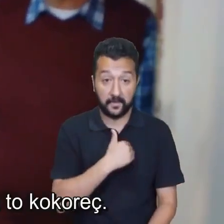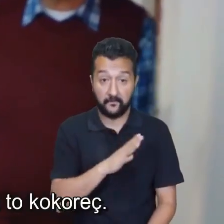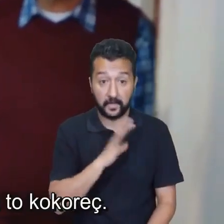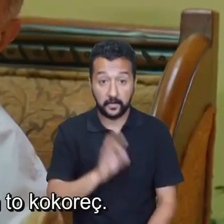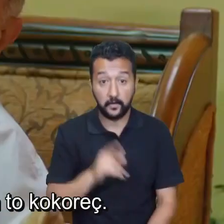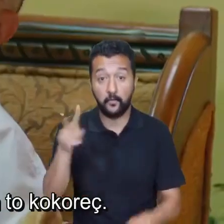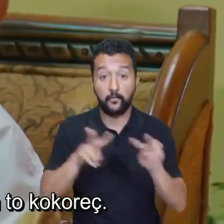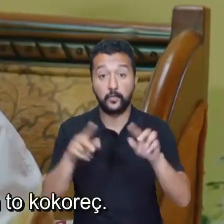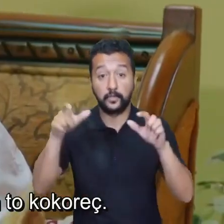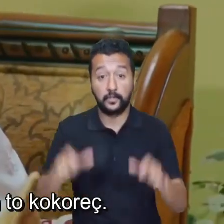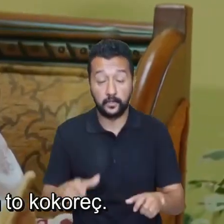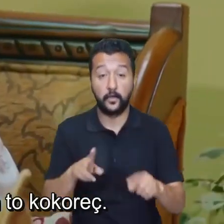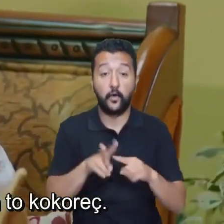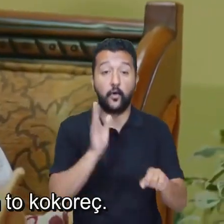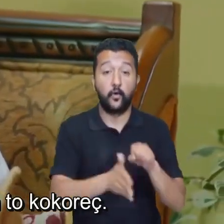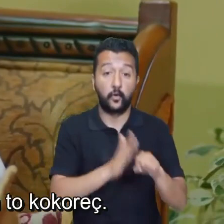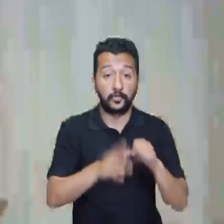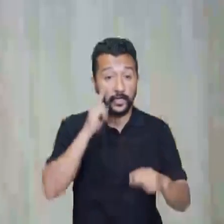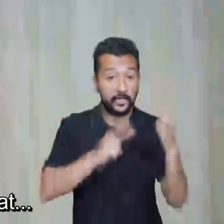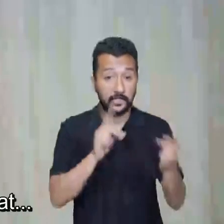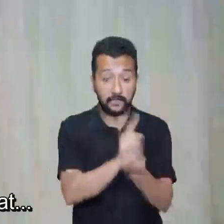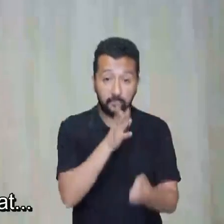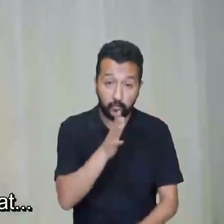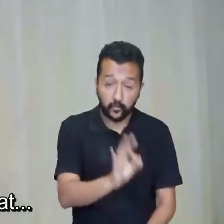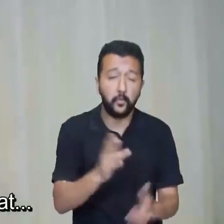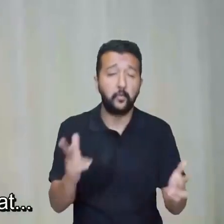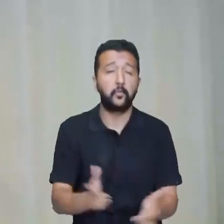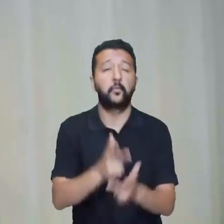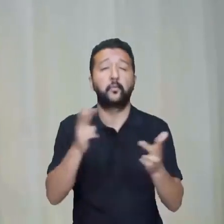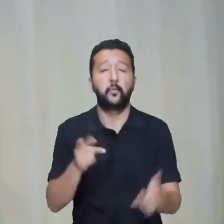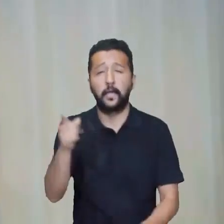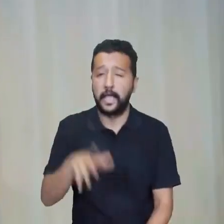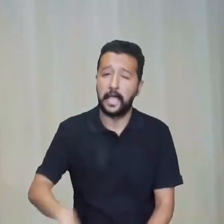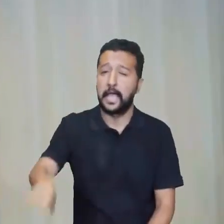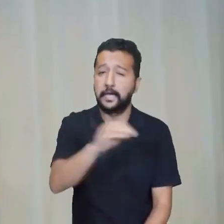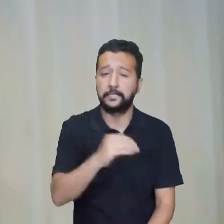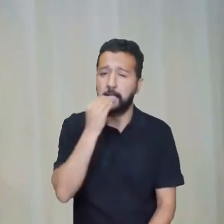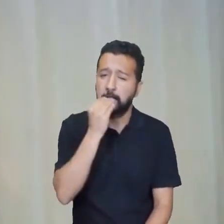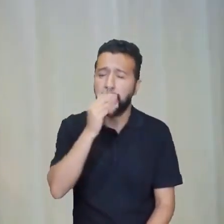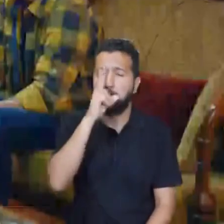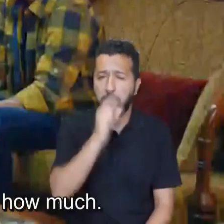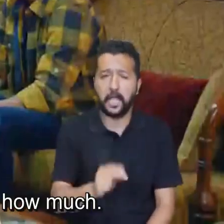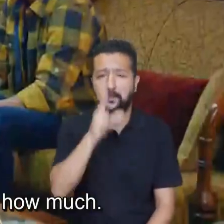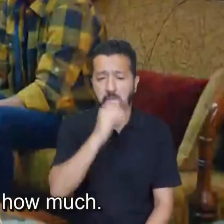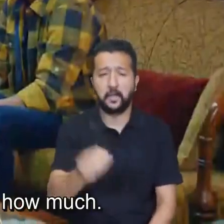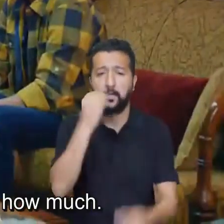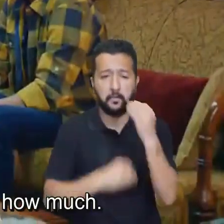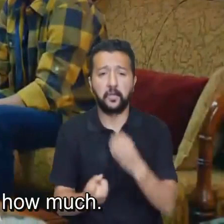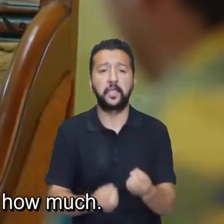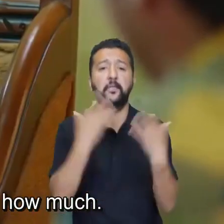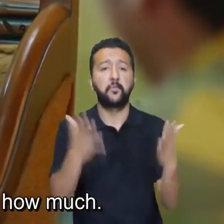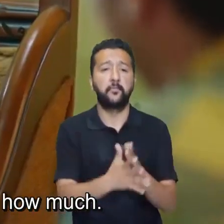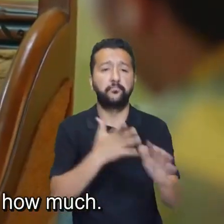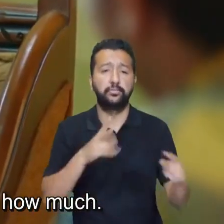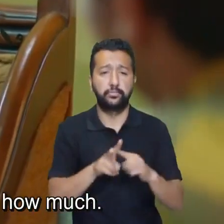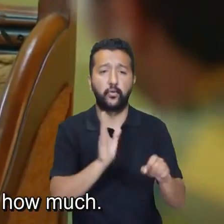ya Münçen'i kokoreçle tanıştırdım, biliyor musun? Nasıl böyle? Oo, herkes yedi. Böyle bayıla bayıla yiyorlar. Yetiştiremiyoruz